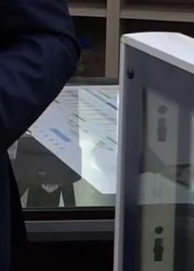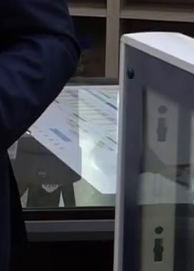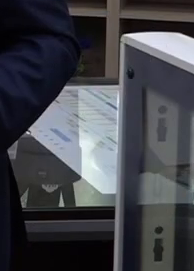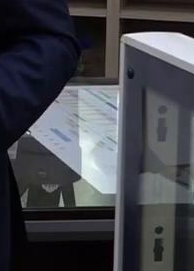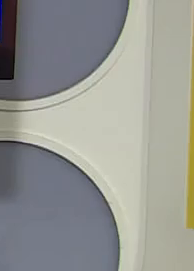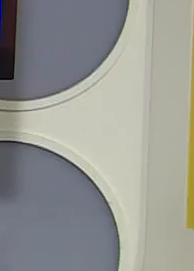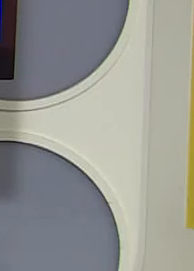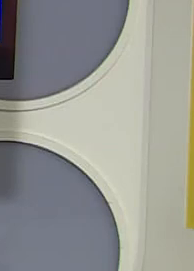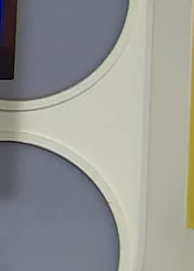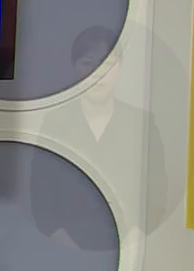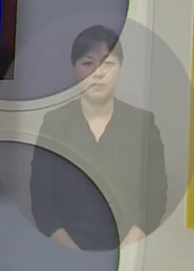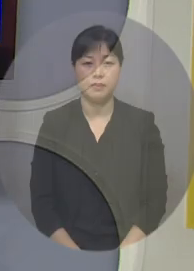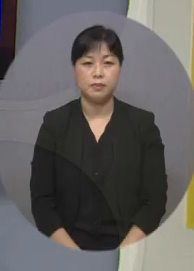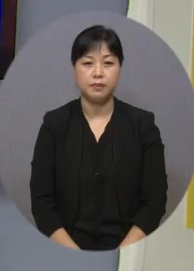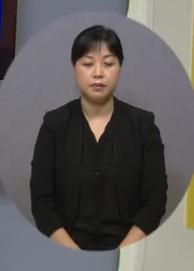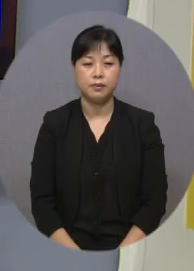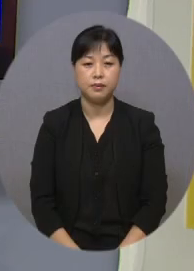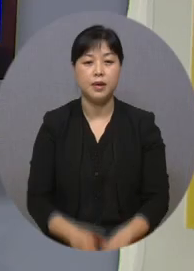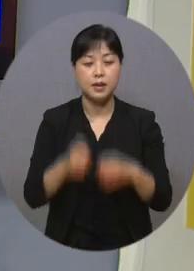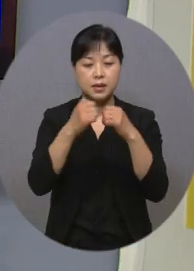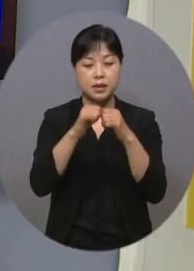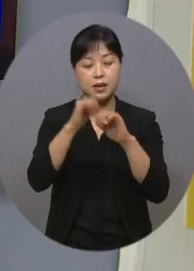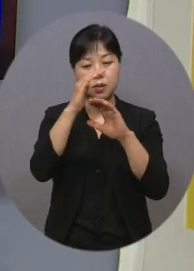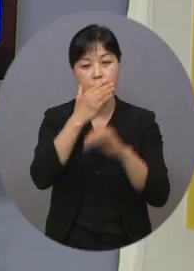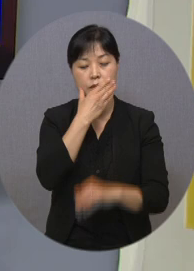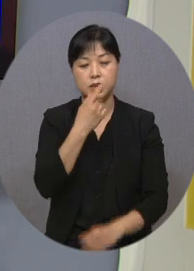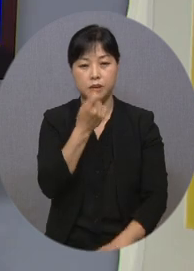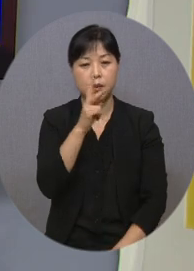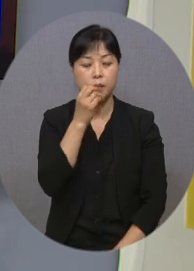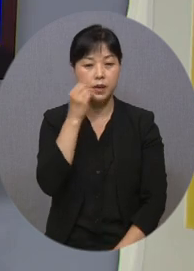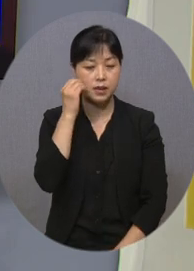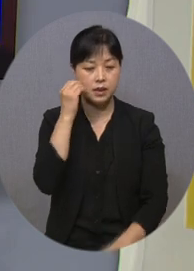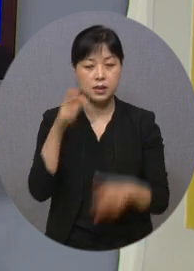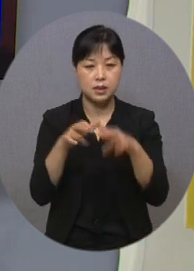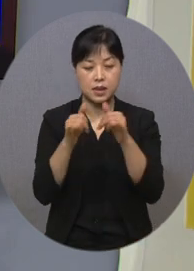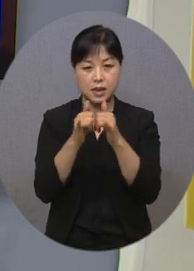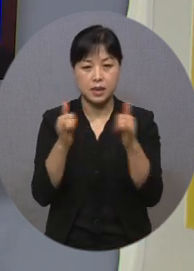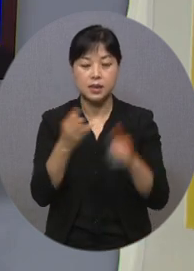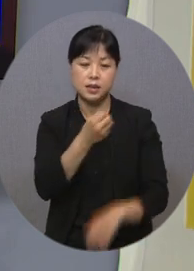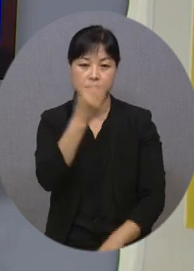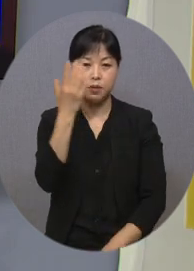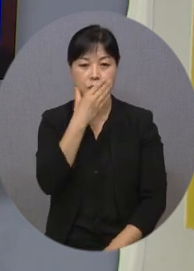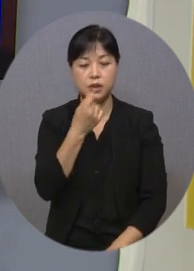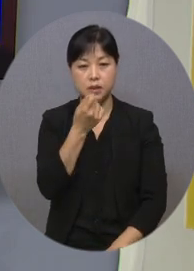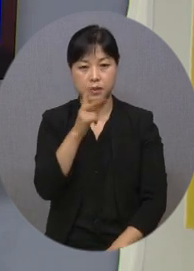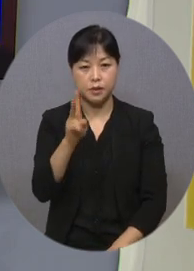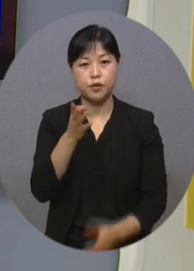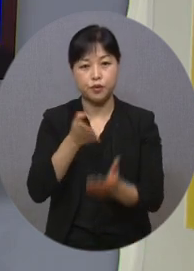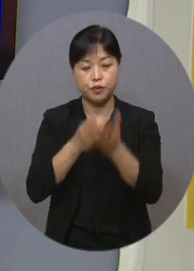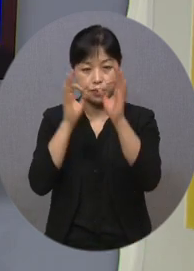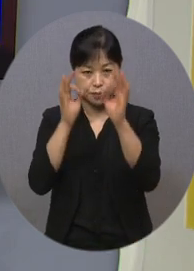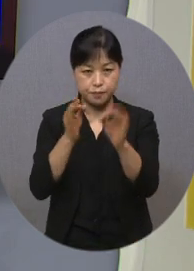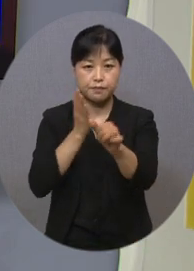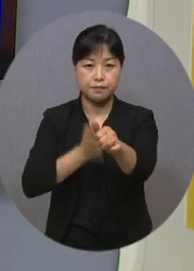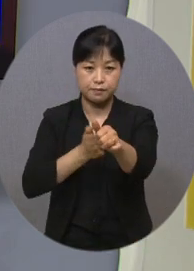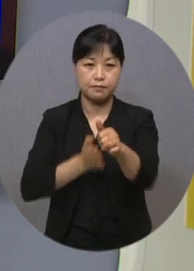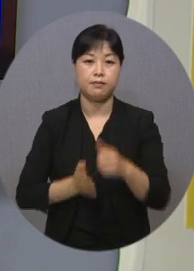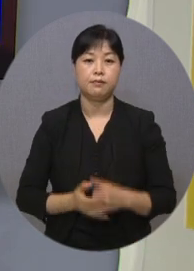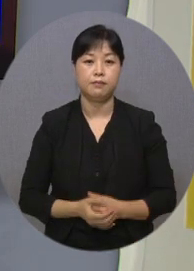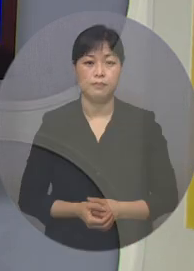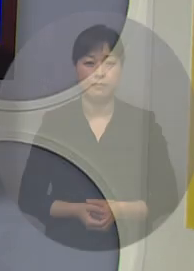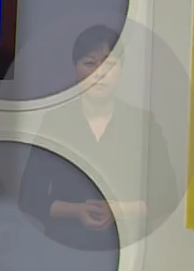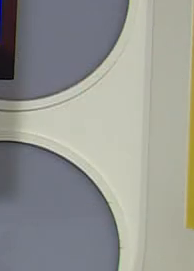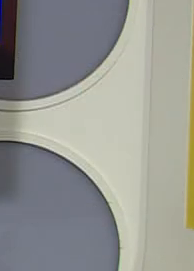정우선입니다. 이 밖에 자세한 사항은 외피아 뉴스 홈페이지와 장애인신문, 복지TV 뉴스를 통해 확인할 수 있습니다.